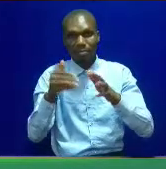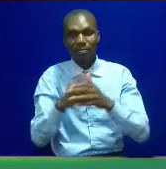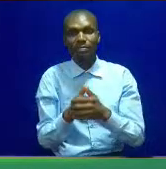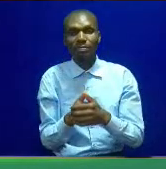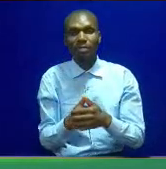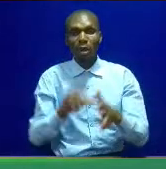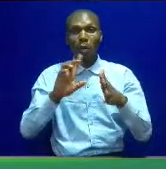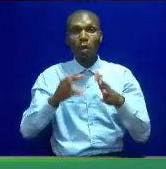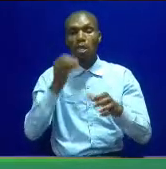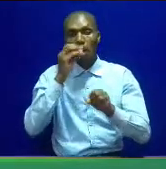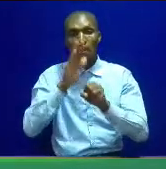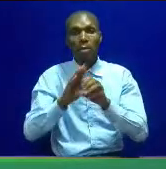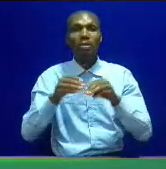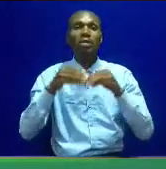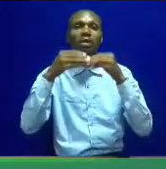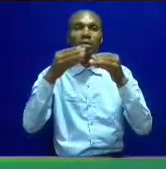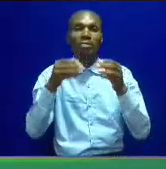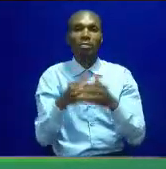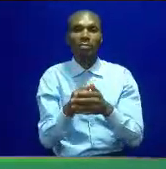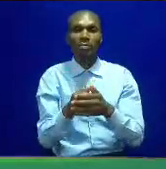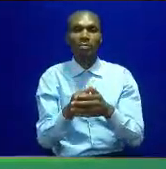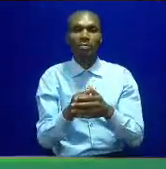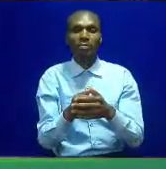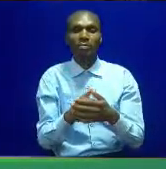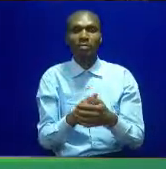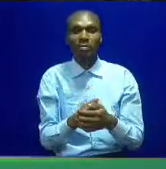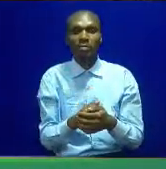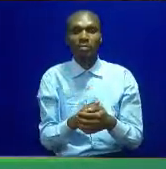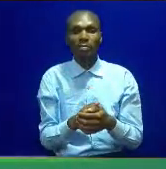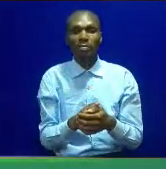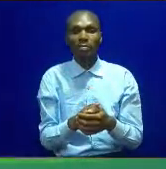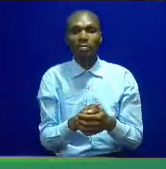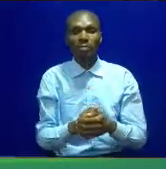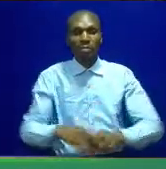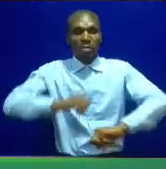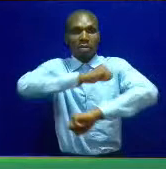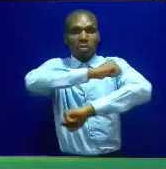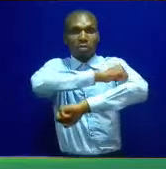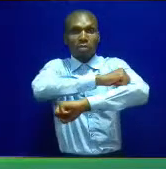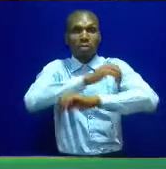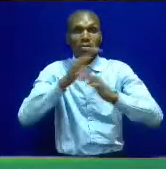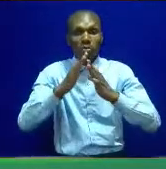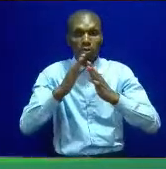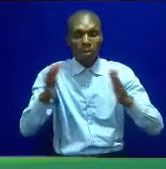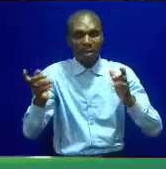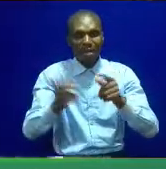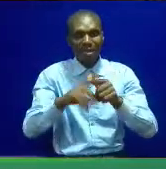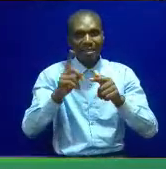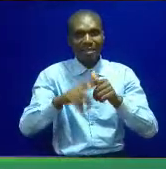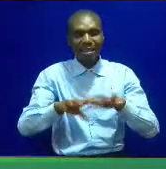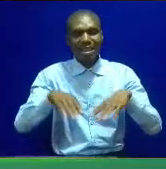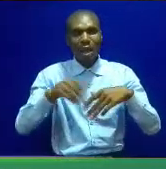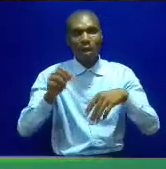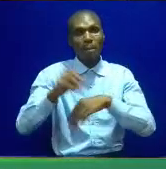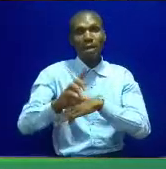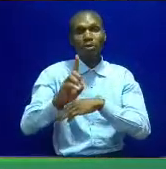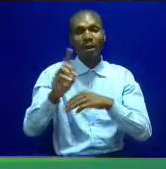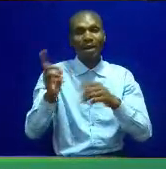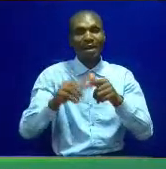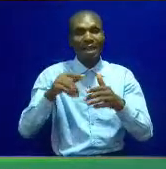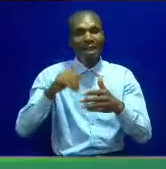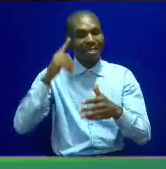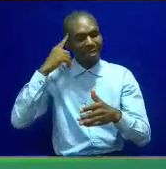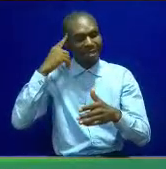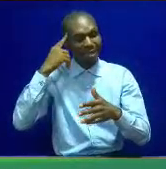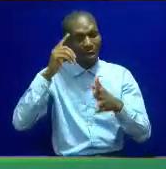et promises jiri baru et agina ra mo ni ndatu ala mo ko ni sikun go goru jire na ki ro je ki ara go jagara chanu ji sikun je goru birenge biom biri